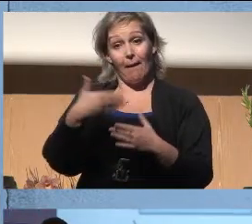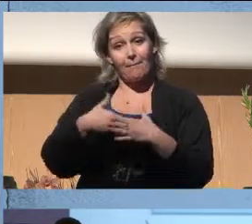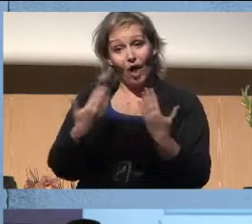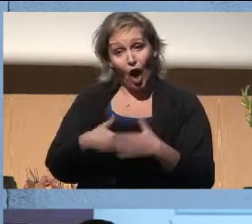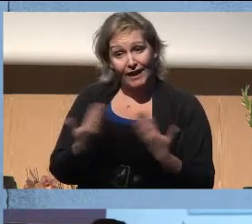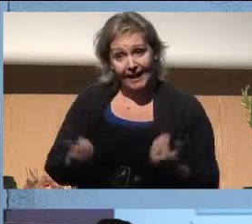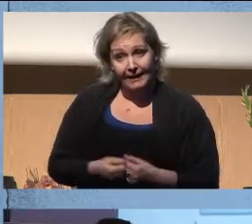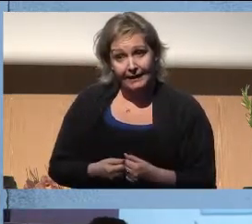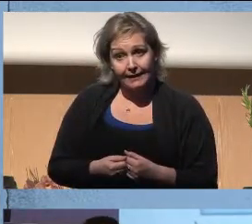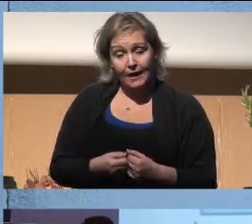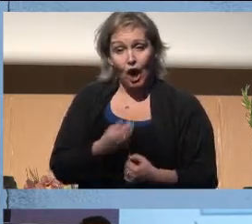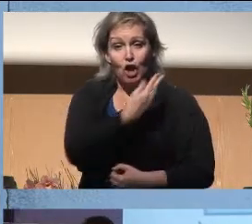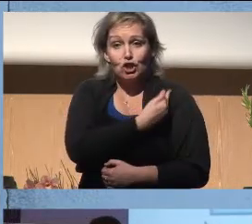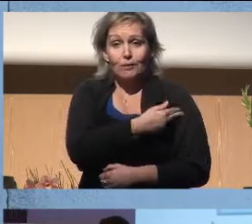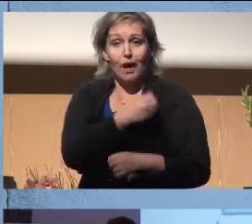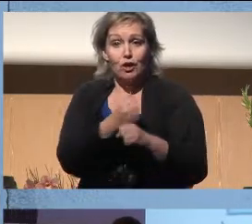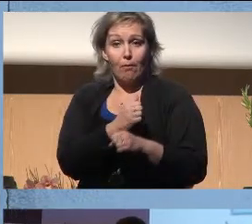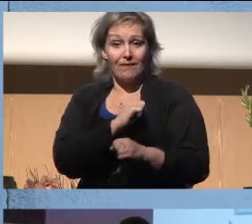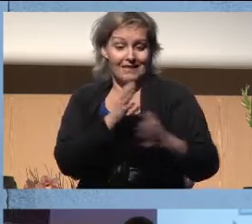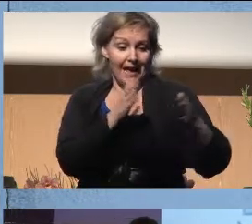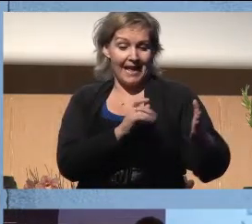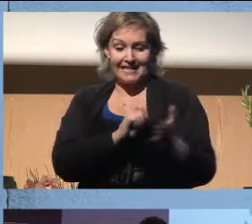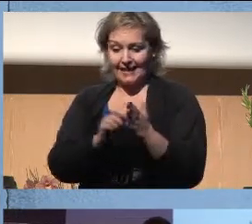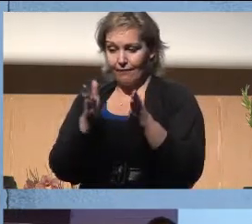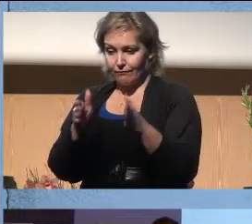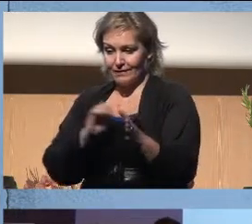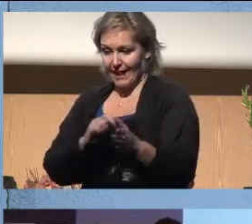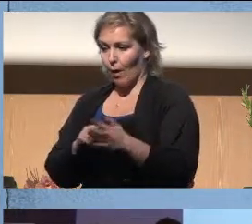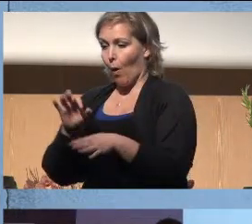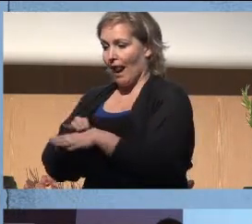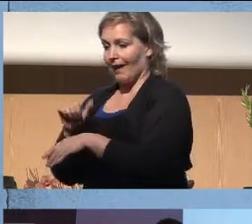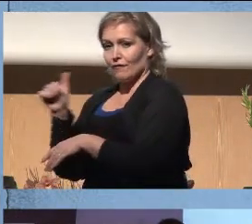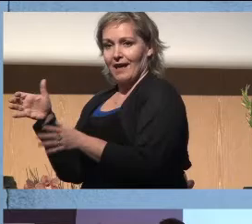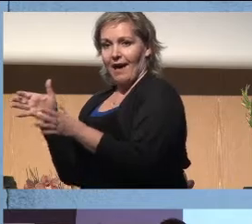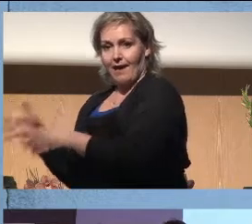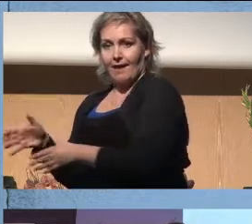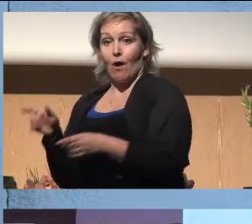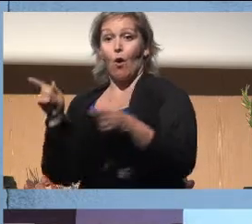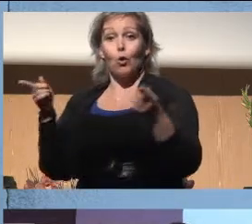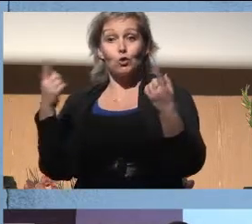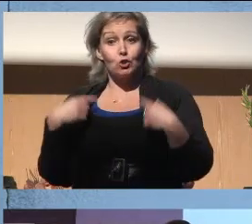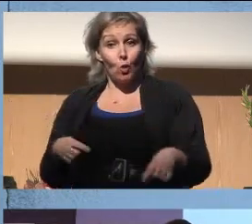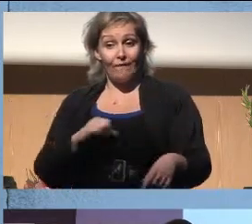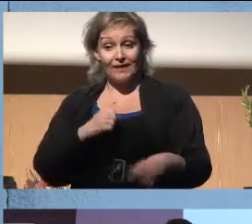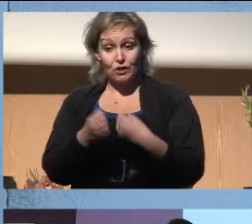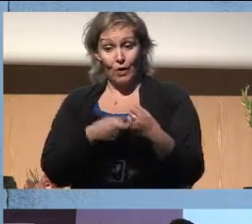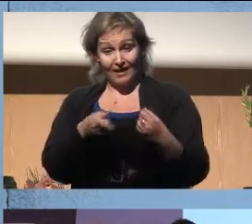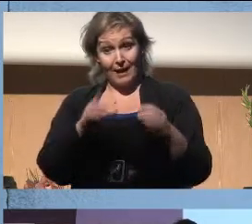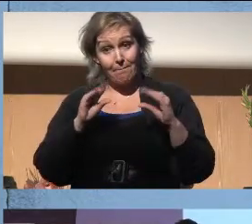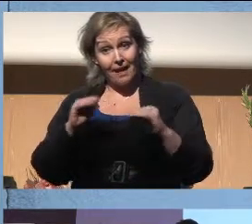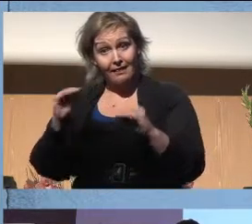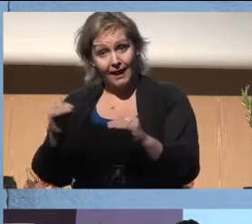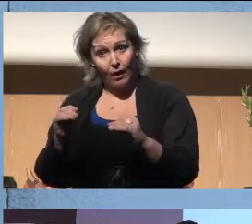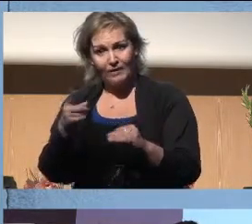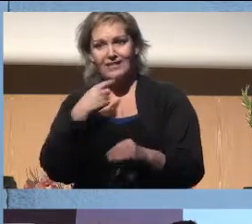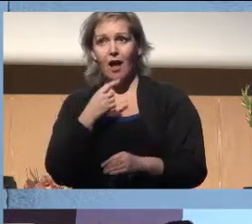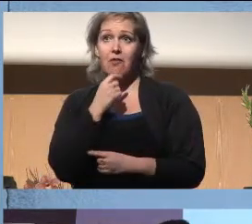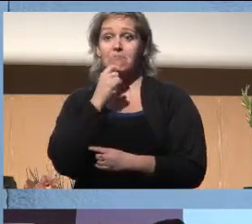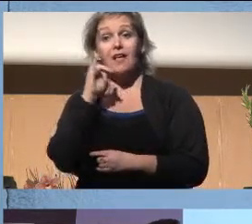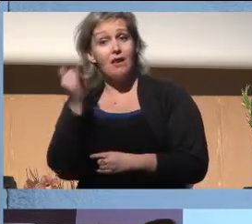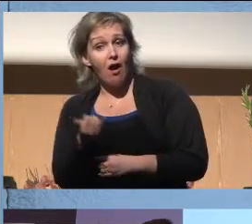dagar. Sjukepleierna jobbar för sig, sekreterarna för sig, lägena för sig. Så skulle man kunna göra detta bättre? Och de sa att